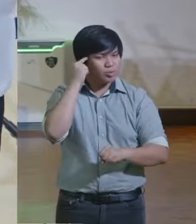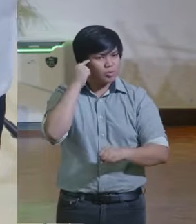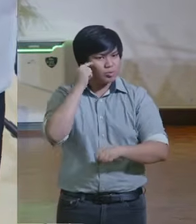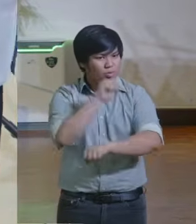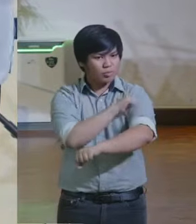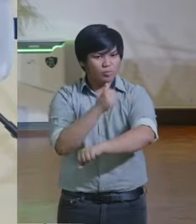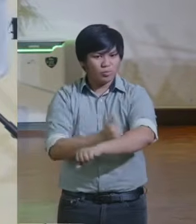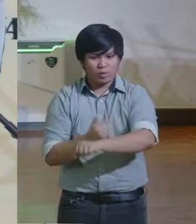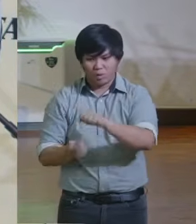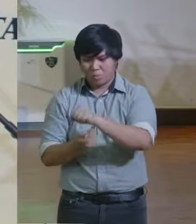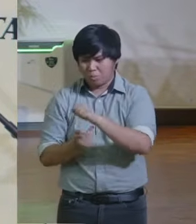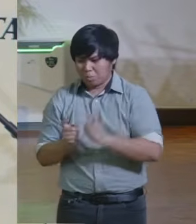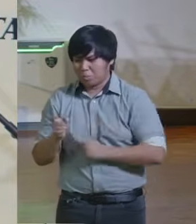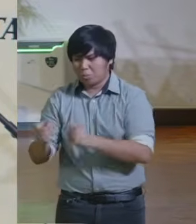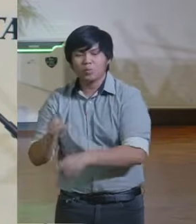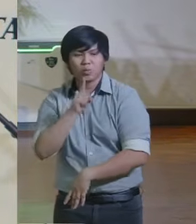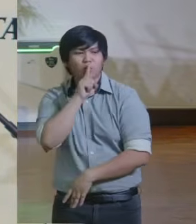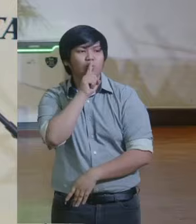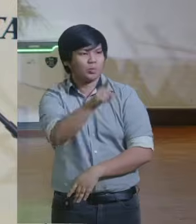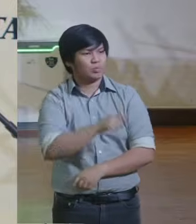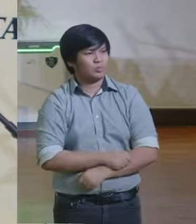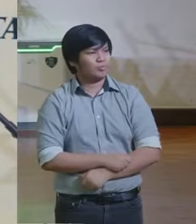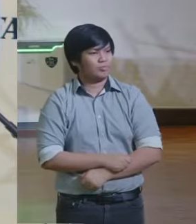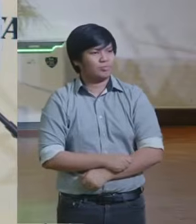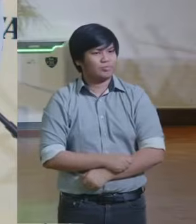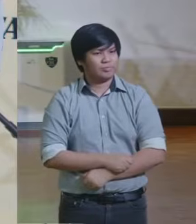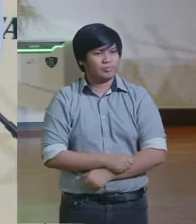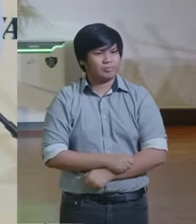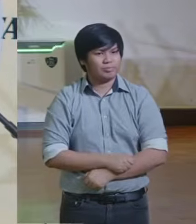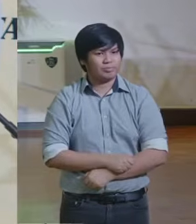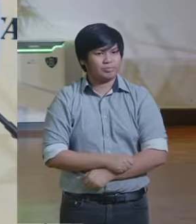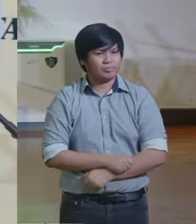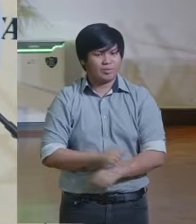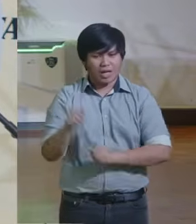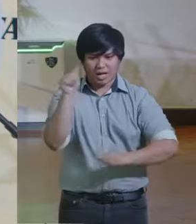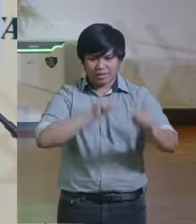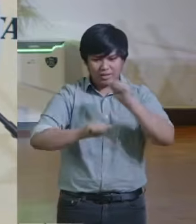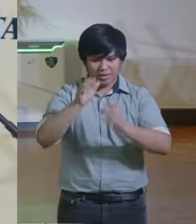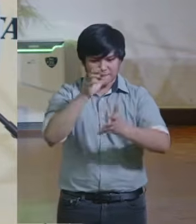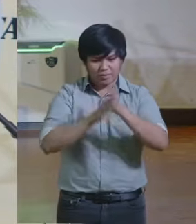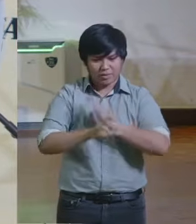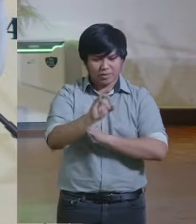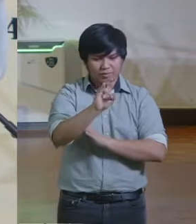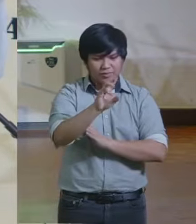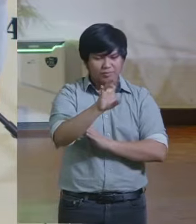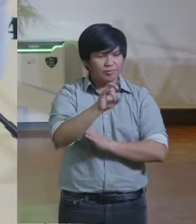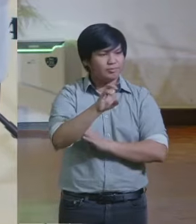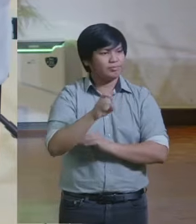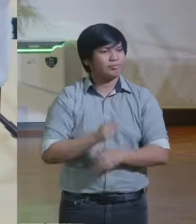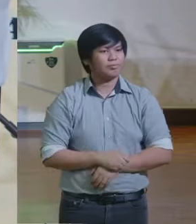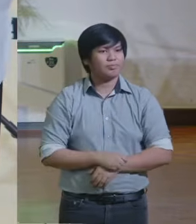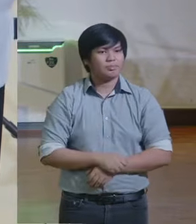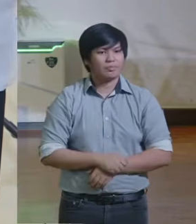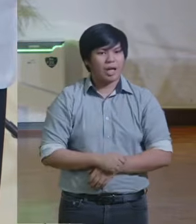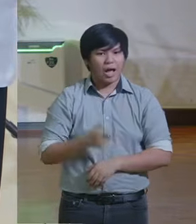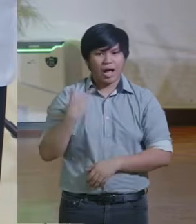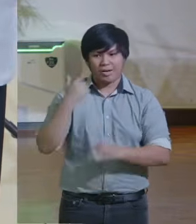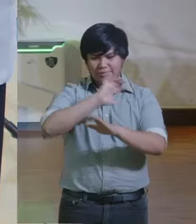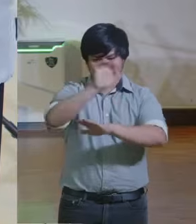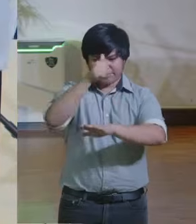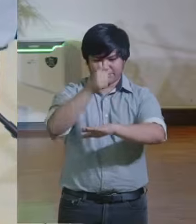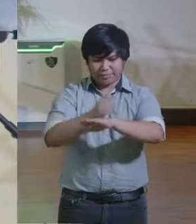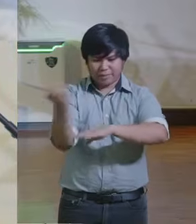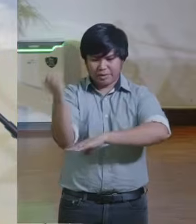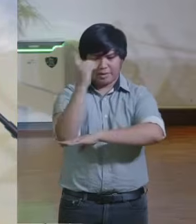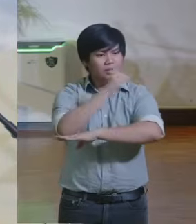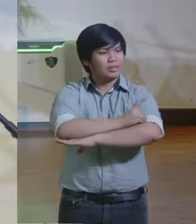Sa Acts 17, yun po ang wika ni Pablo. Sa verse 31, because He has fixed a day on